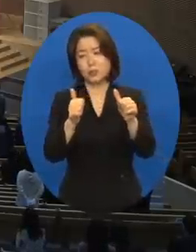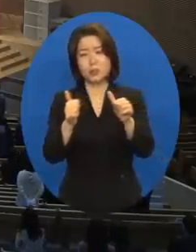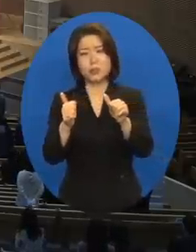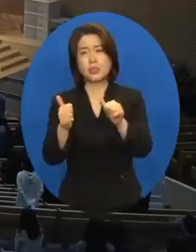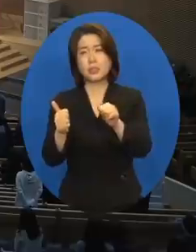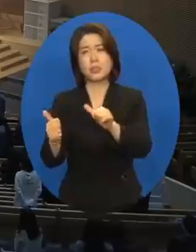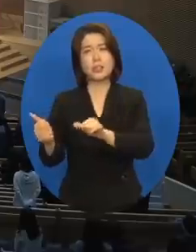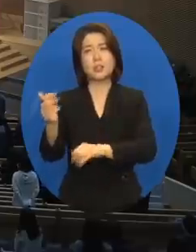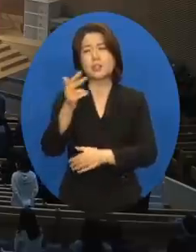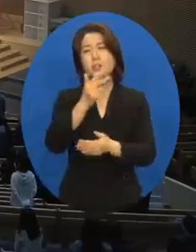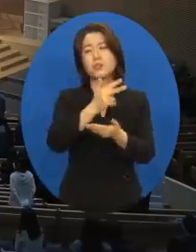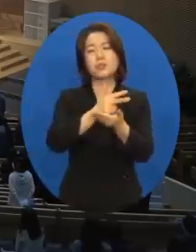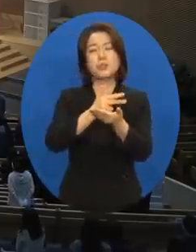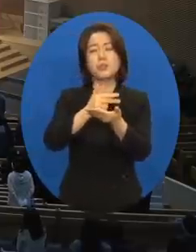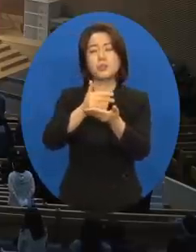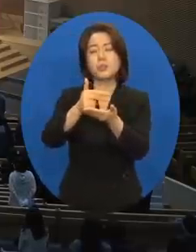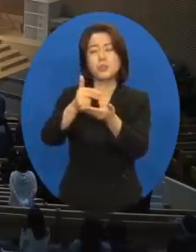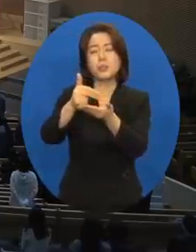we